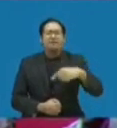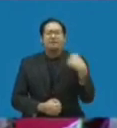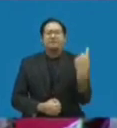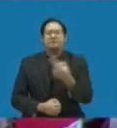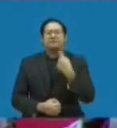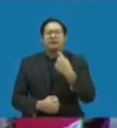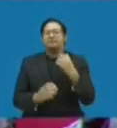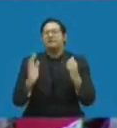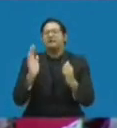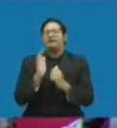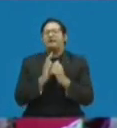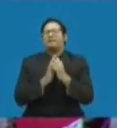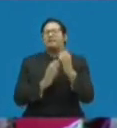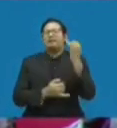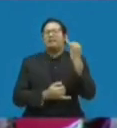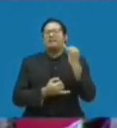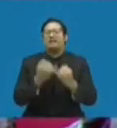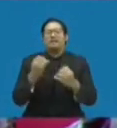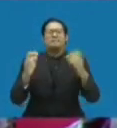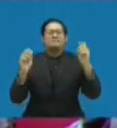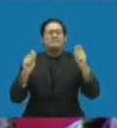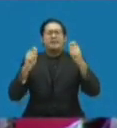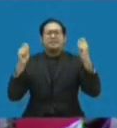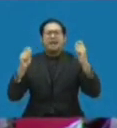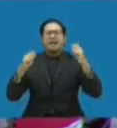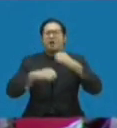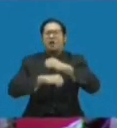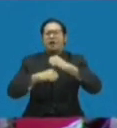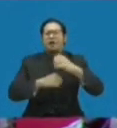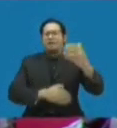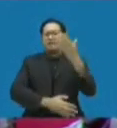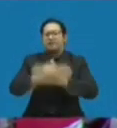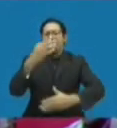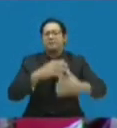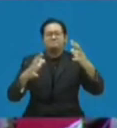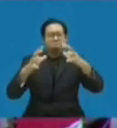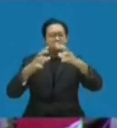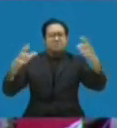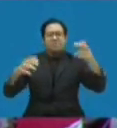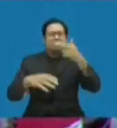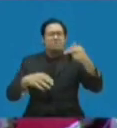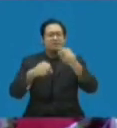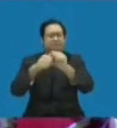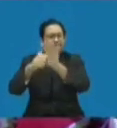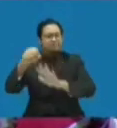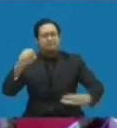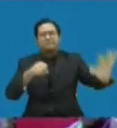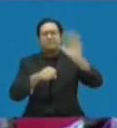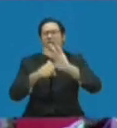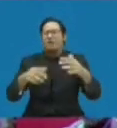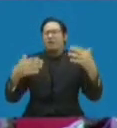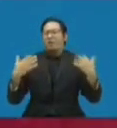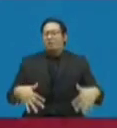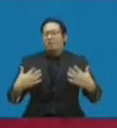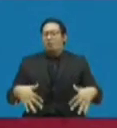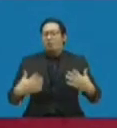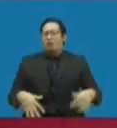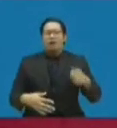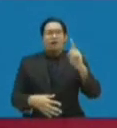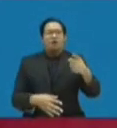acara pesta olahraga disabilitas terbesar di Indonesia yang luar biasa dan sukses terselenggara